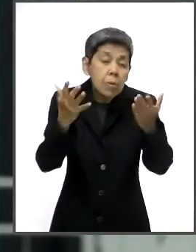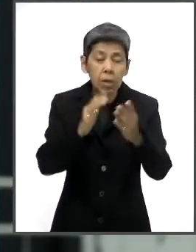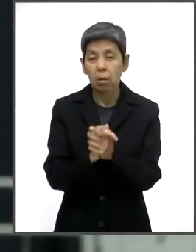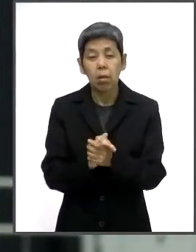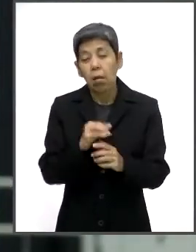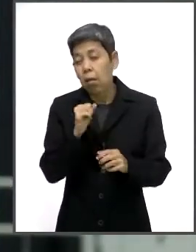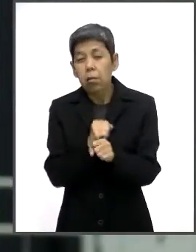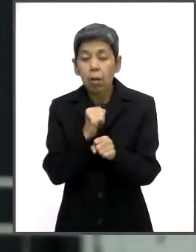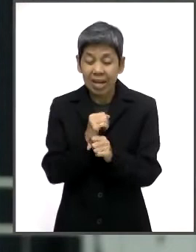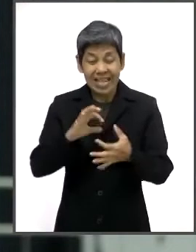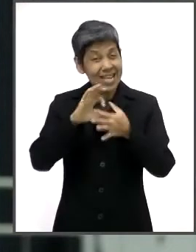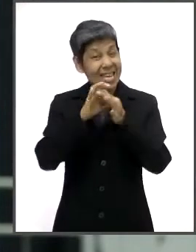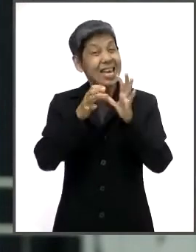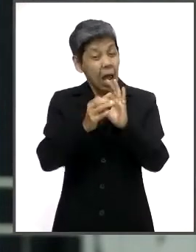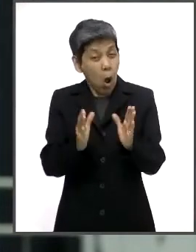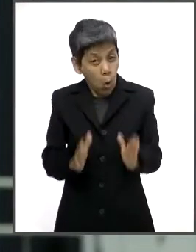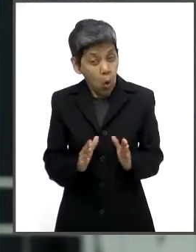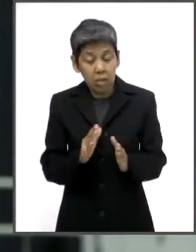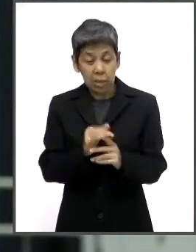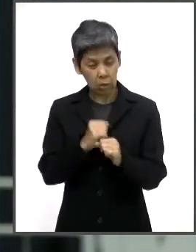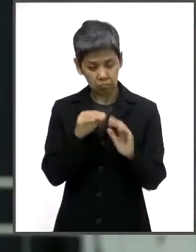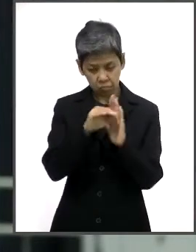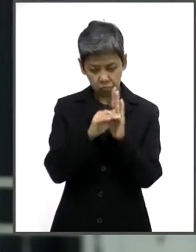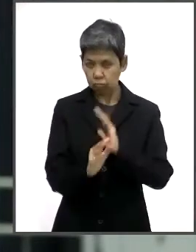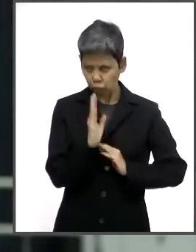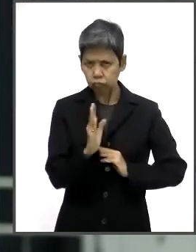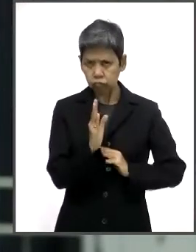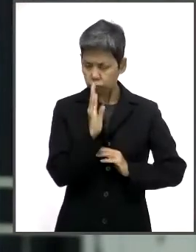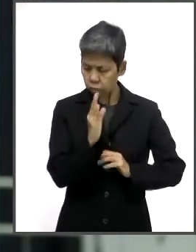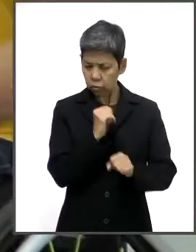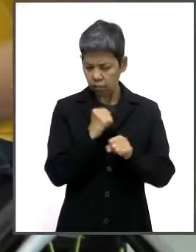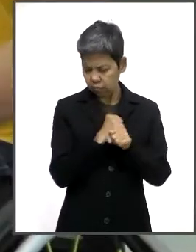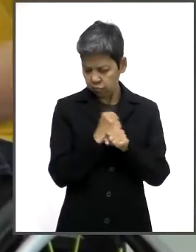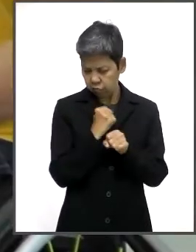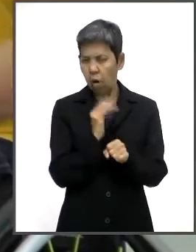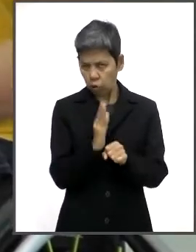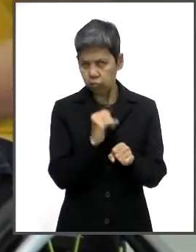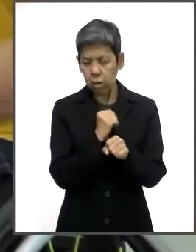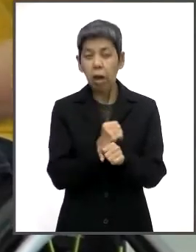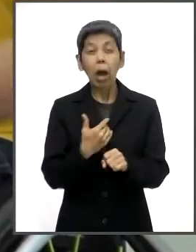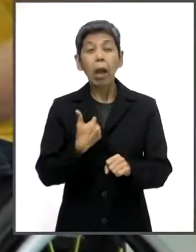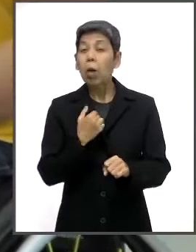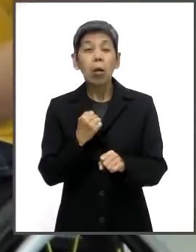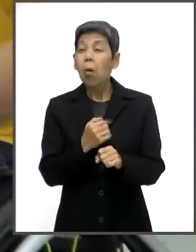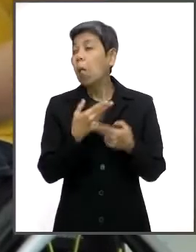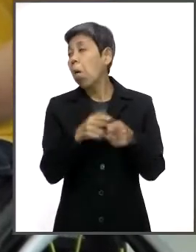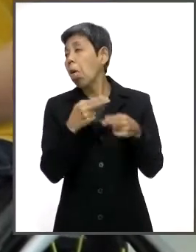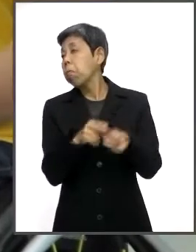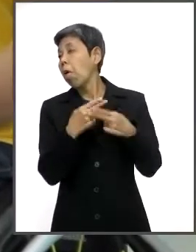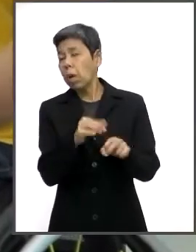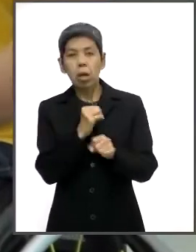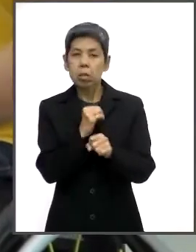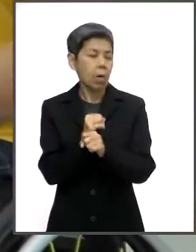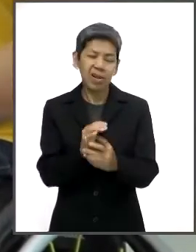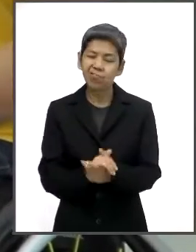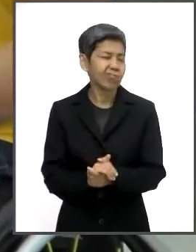ราไม่ขยันการเป็นนักกีฬานะคะถ้าเราไม่วางวินัยให้ตัวเองแล้วไม่วางให้ตัวเองทำหน้าที่